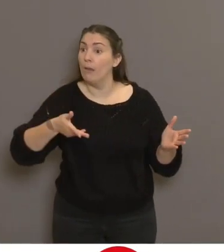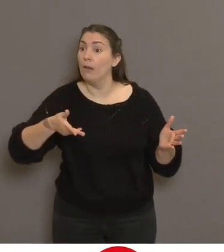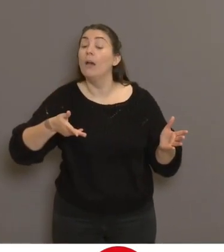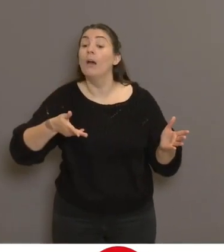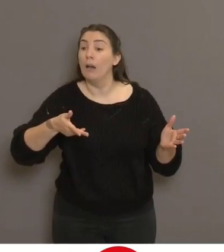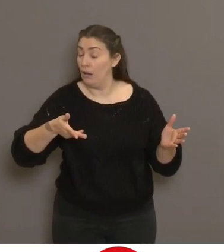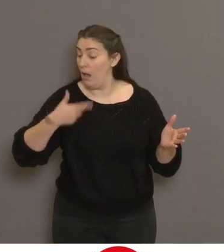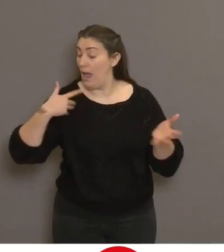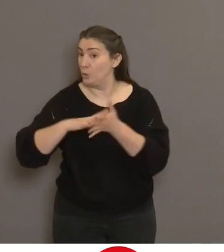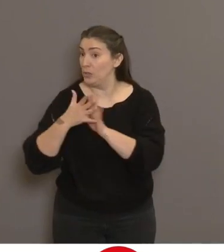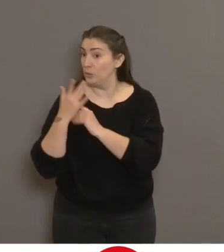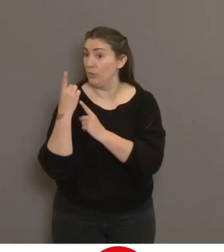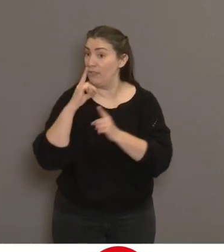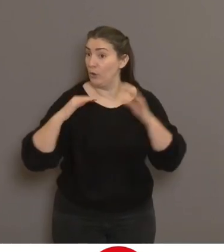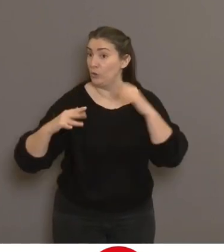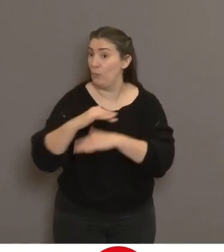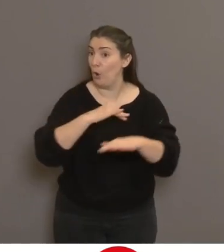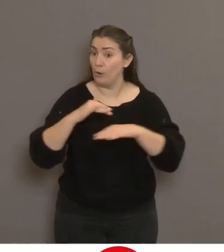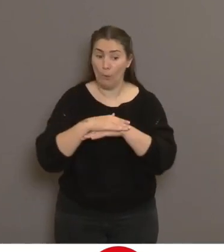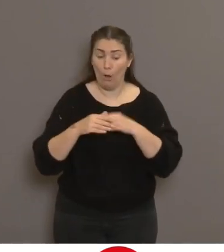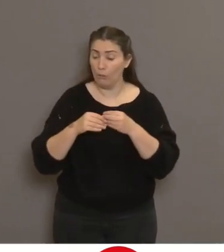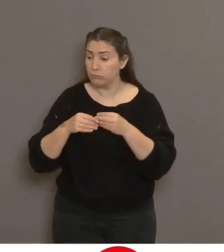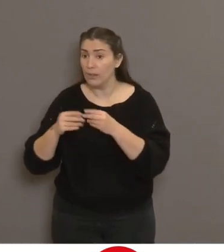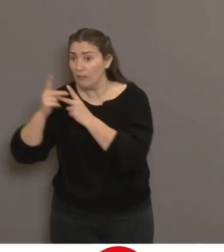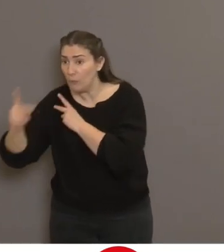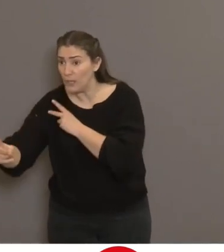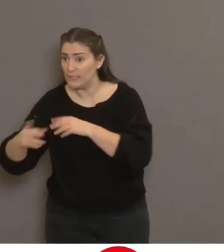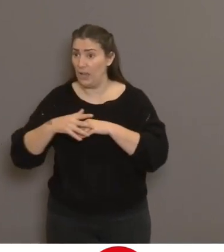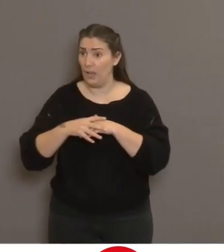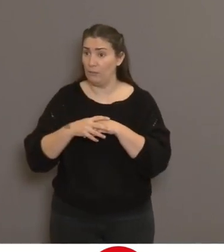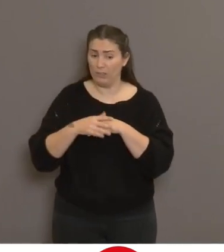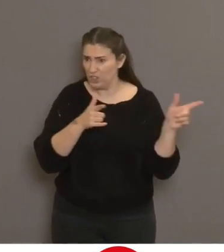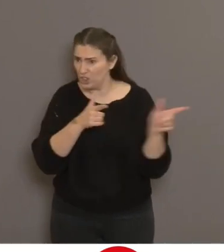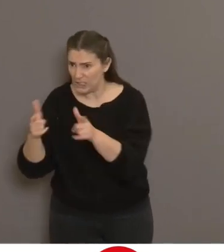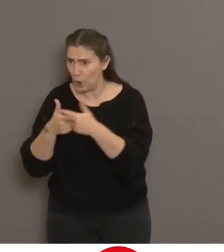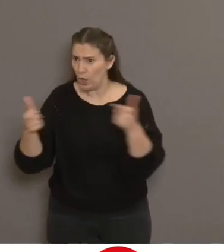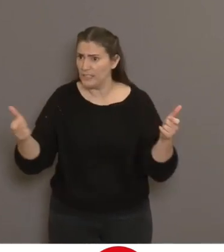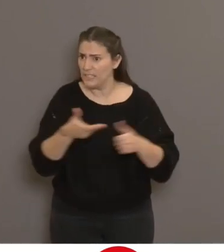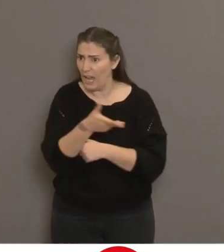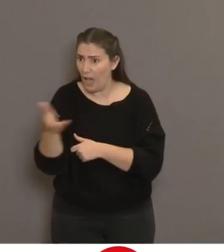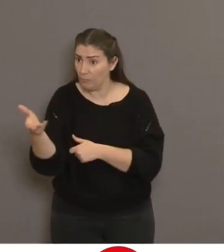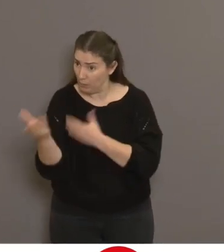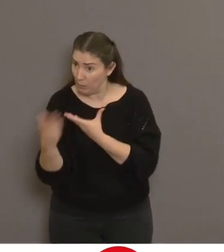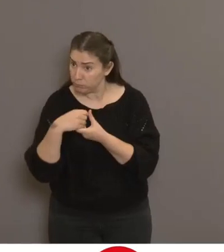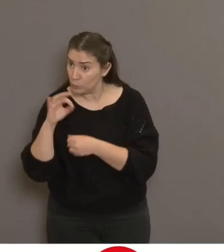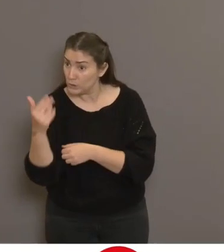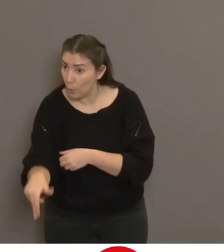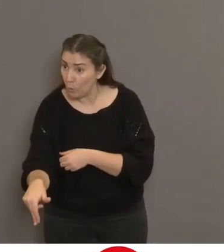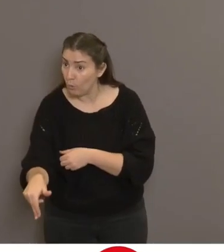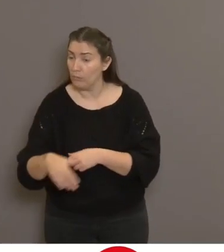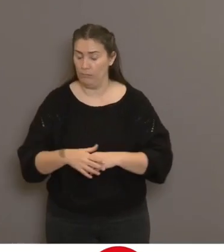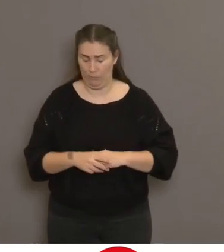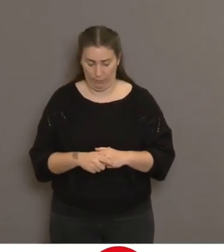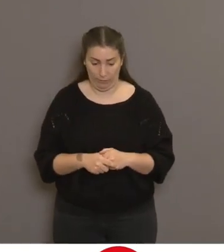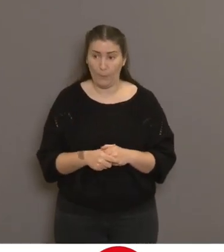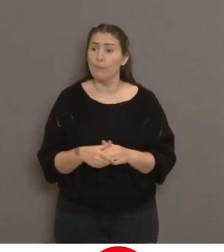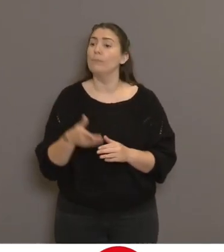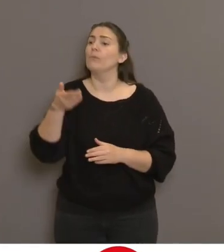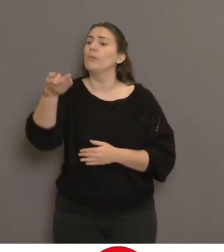de défense de l'environnement et riverains pour construire une approche partagée? Quels éléments factuels